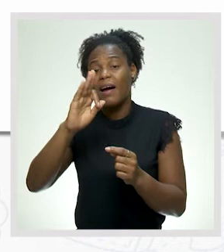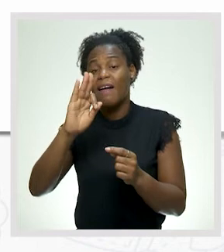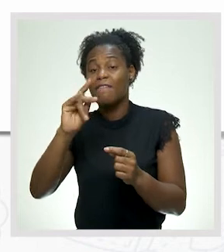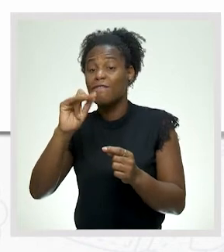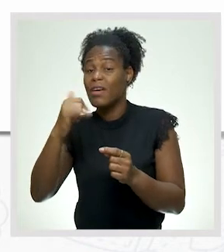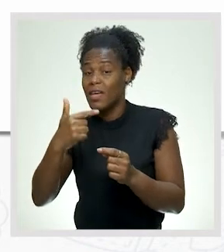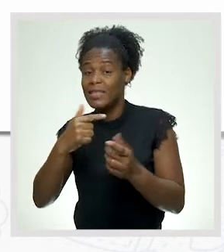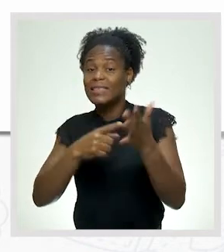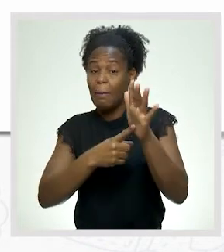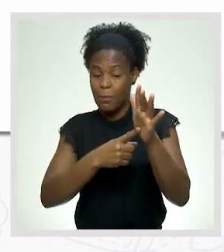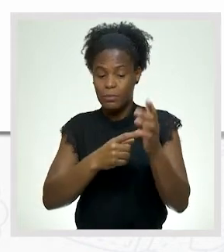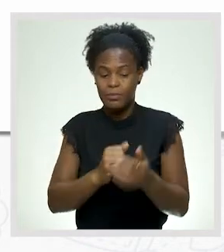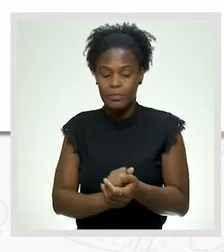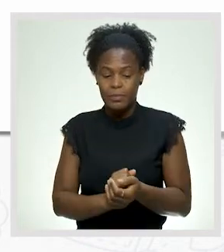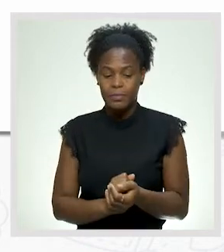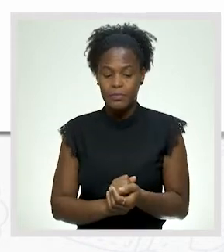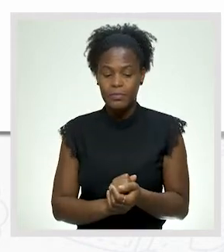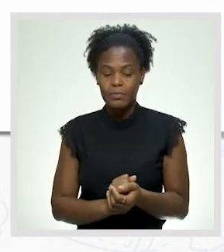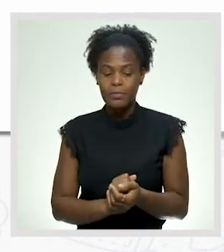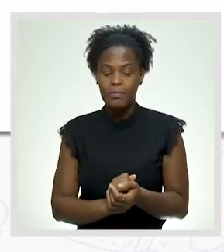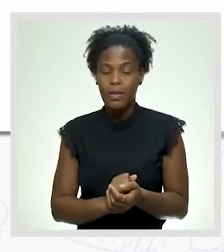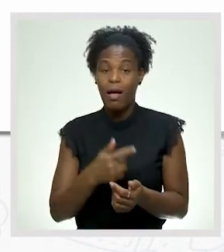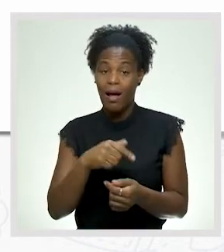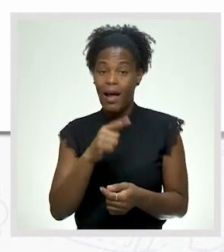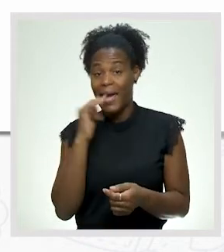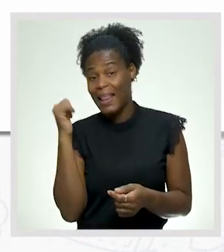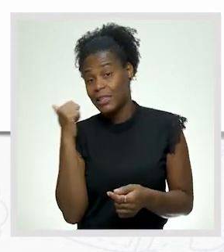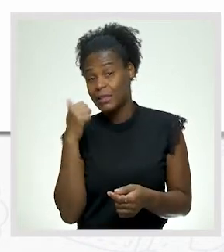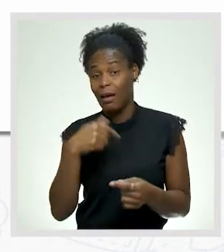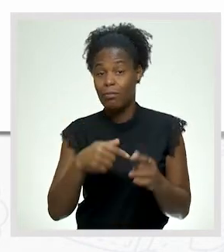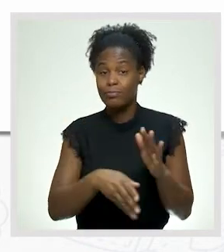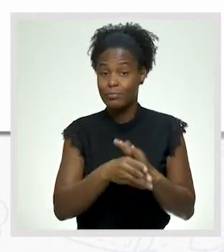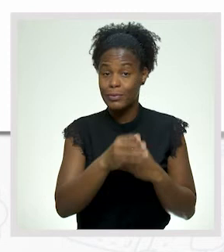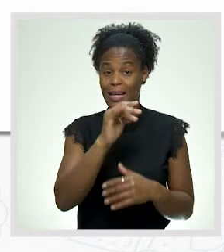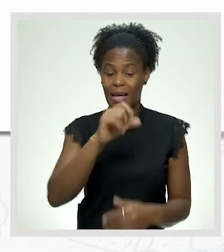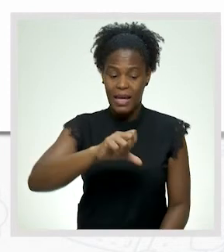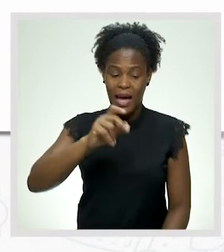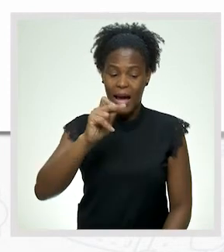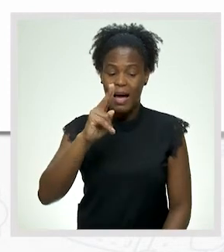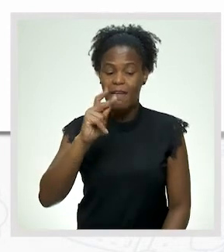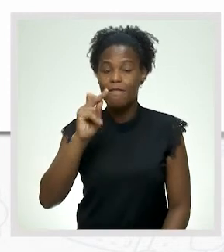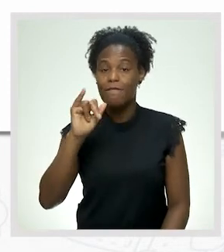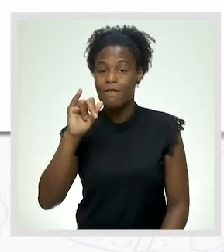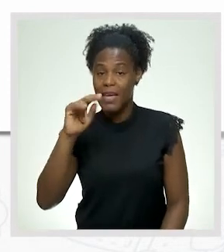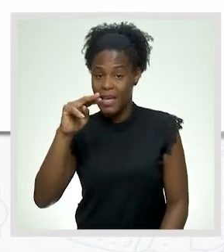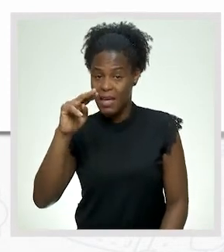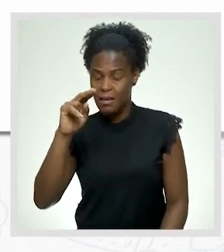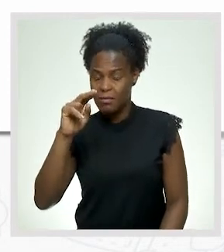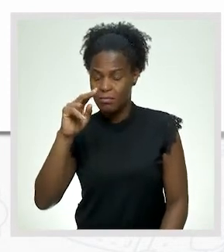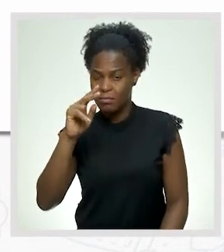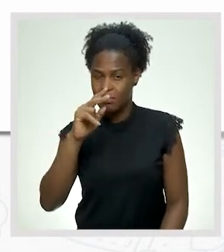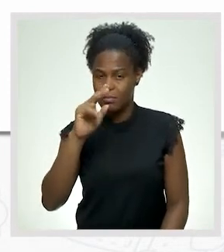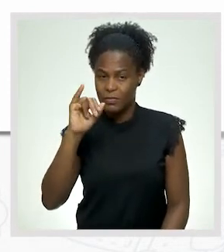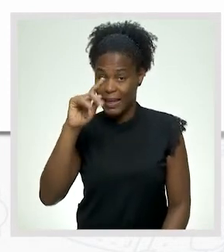parfait. Je vous donne un exemple. Vous avez là, ils avaient quitté et